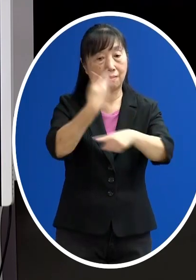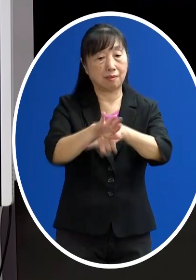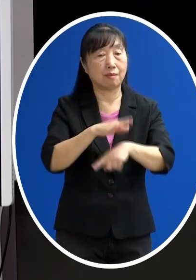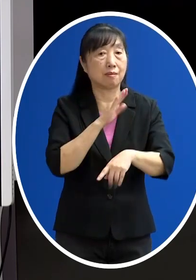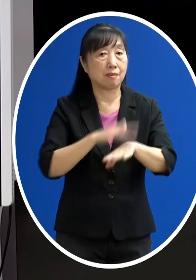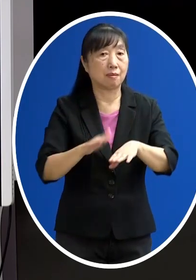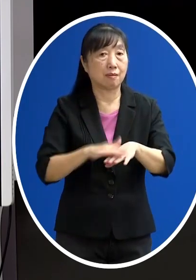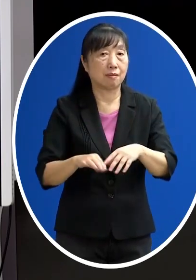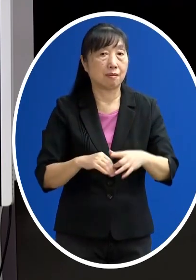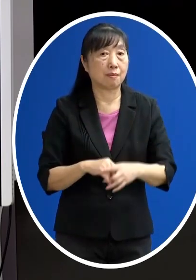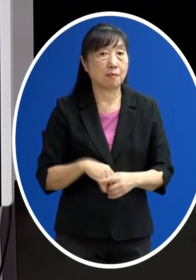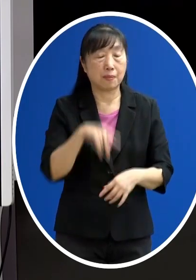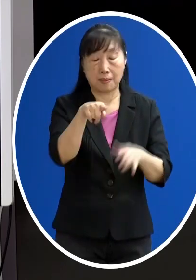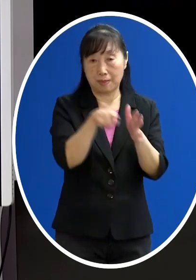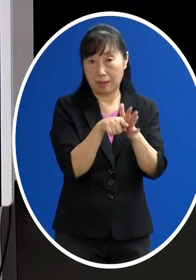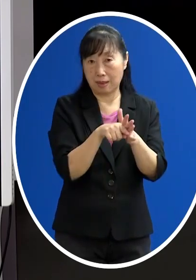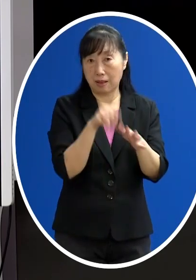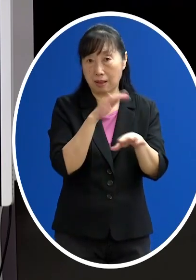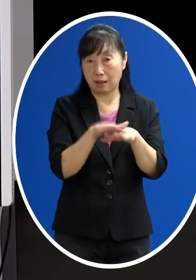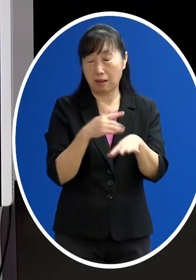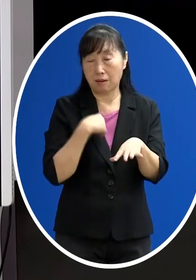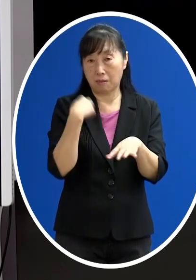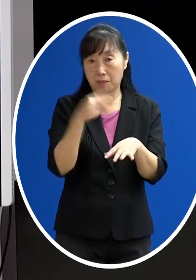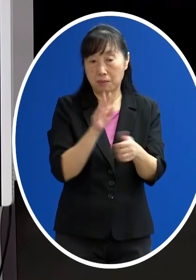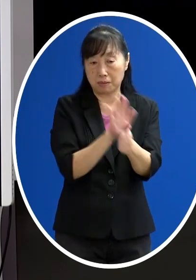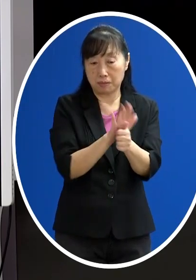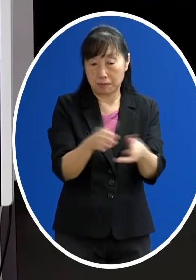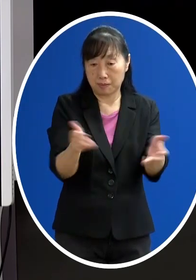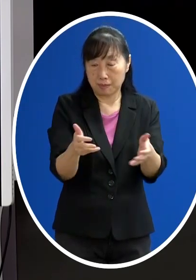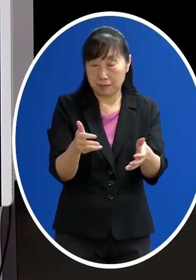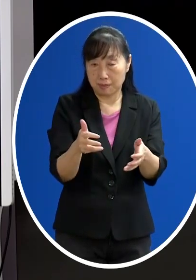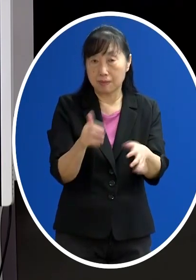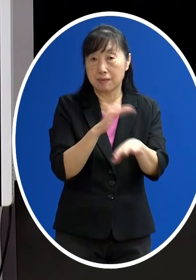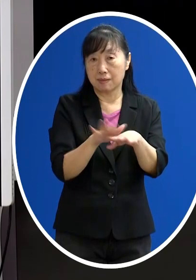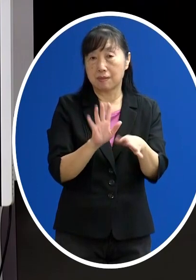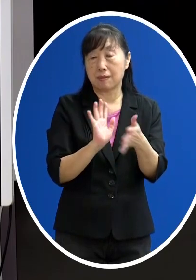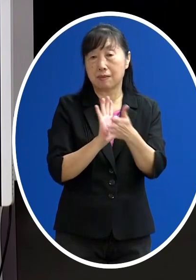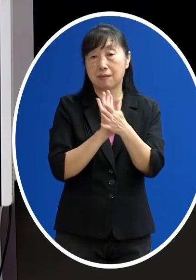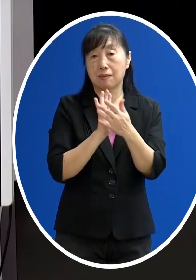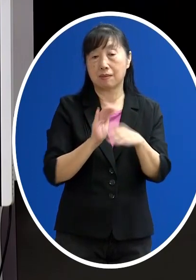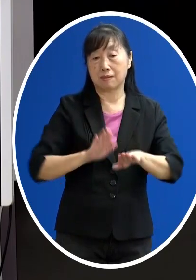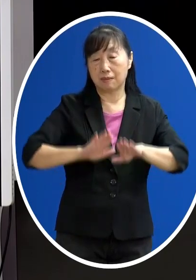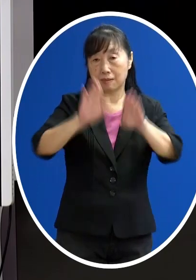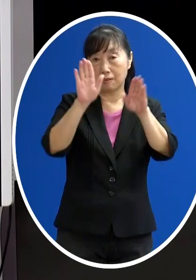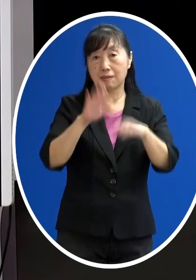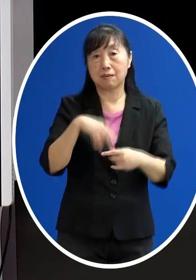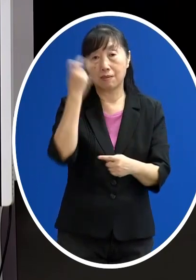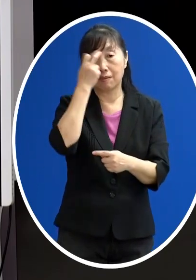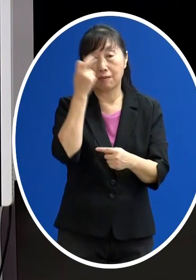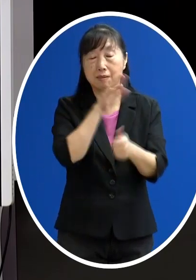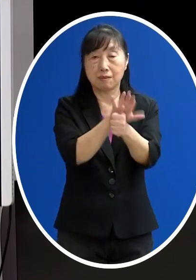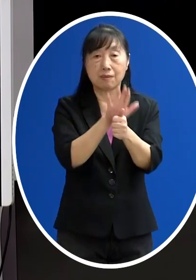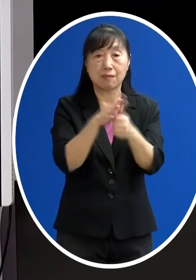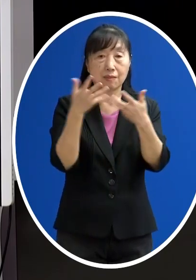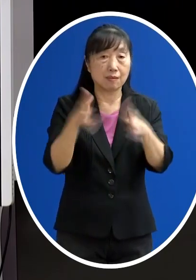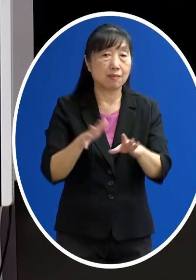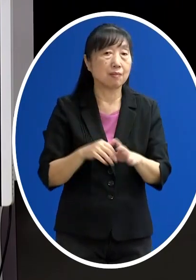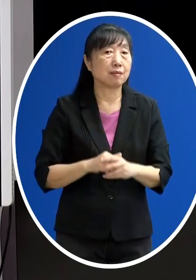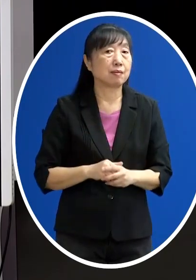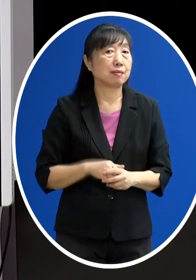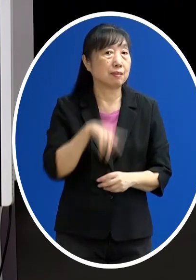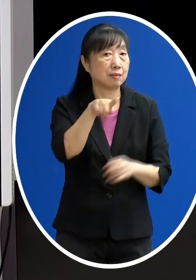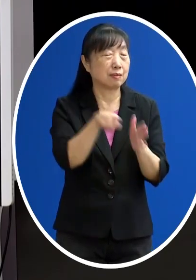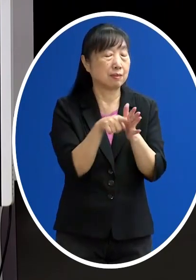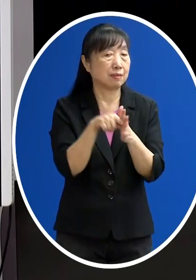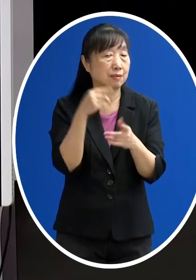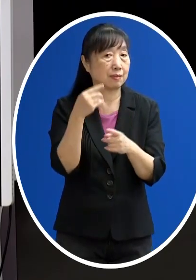亡。那可是随着我们后来的照护越来越好的话，那包括照顾量能的增加，那可以看到这个